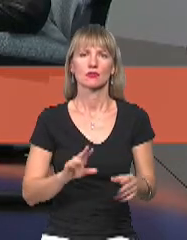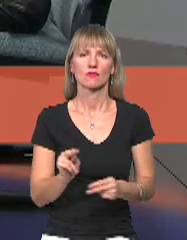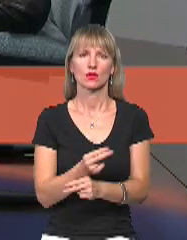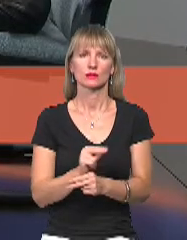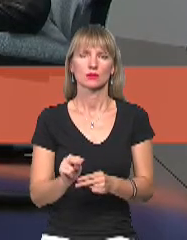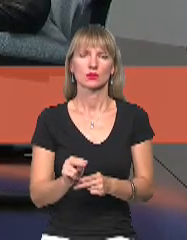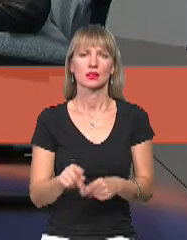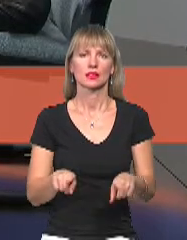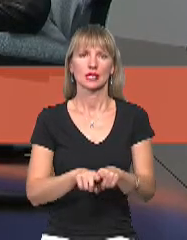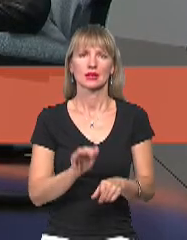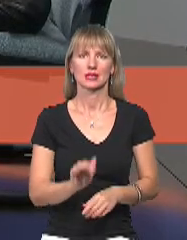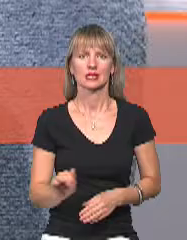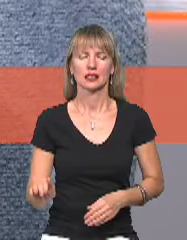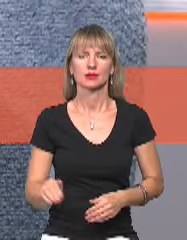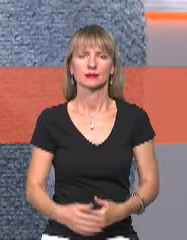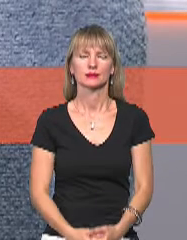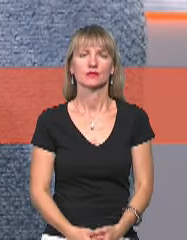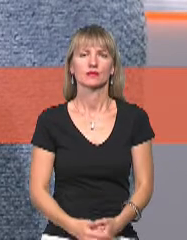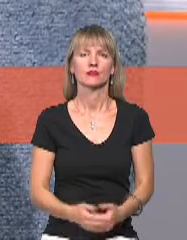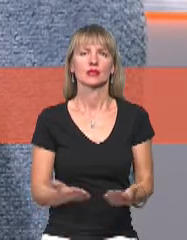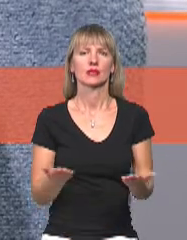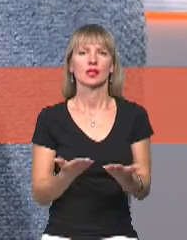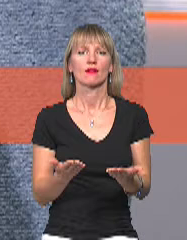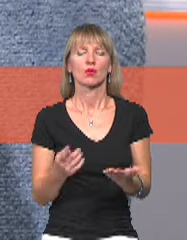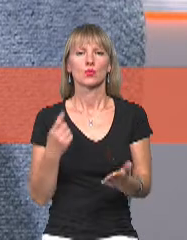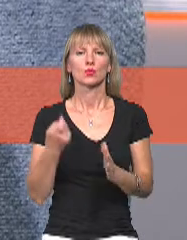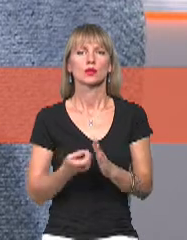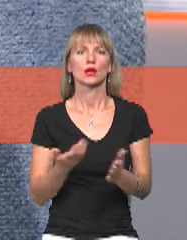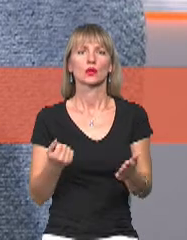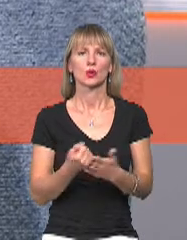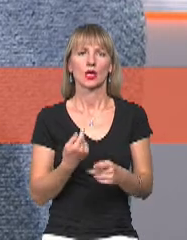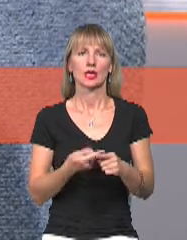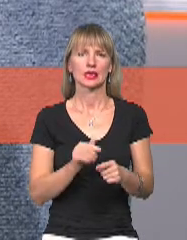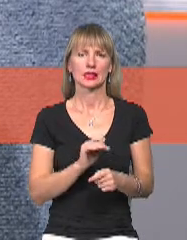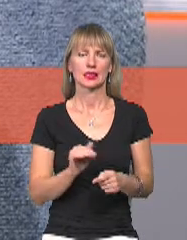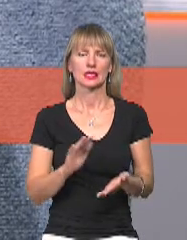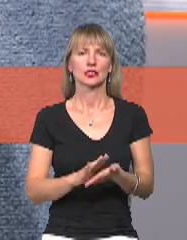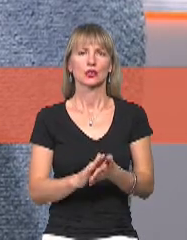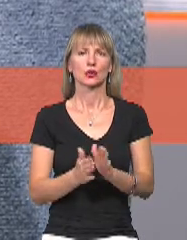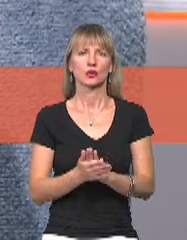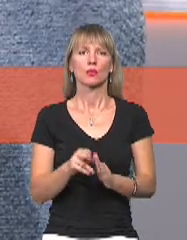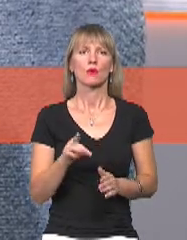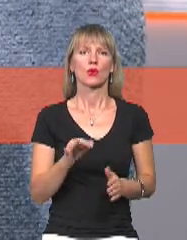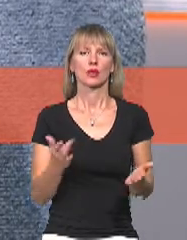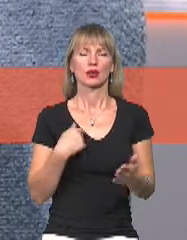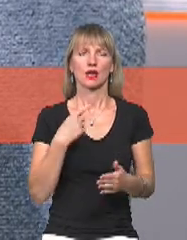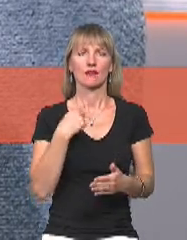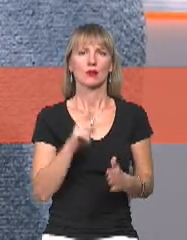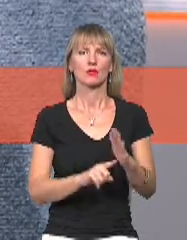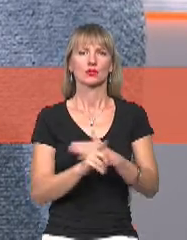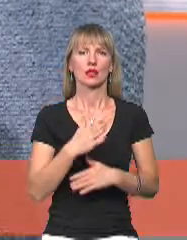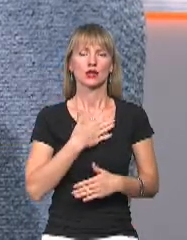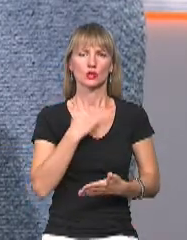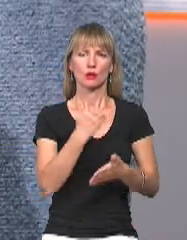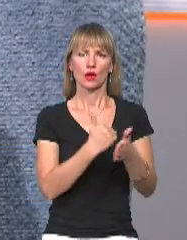виховувати саме статусних дітей. Давайте з'ясуємо все ж таки щодо цих малюків ситуацію, про яких я казала на початку